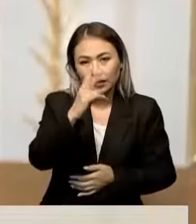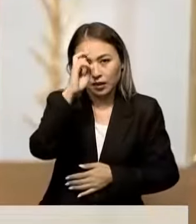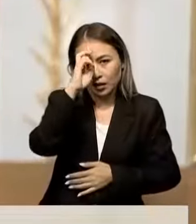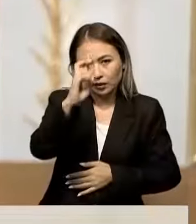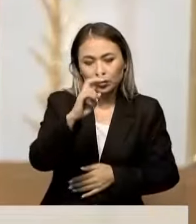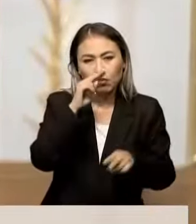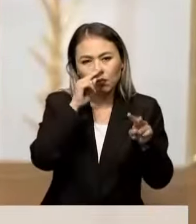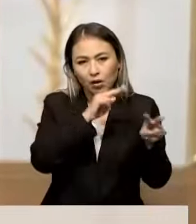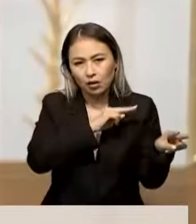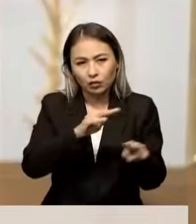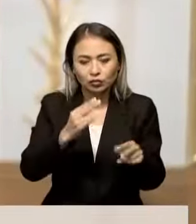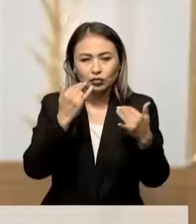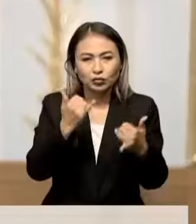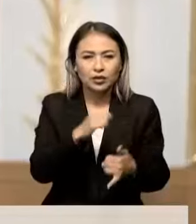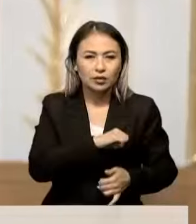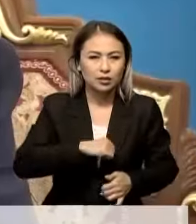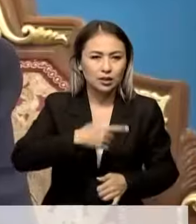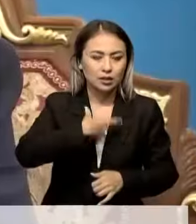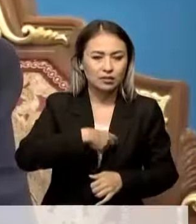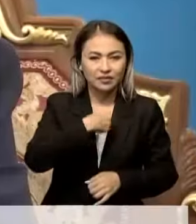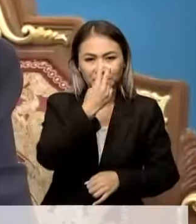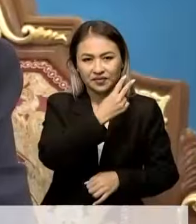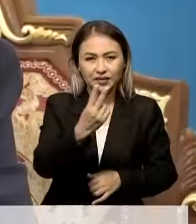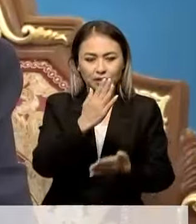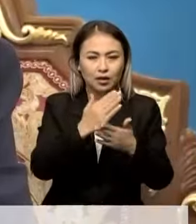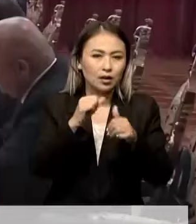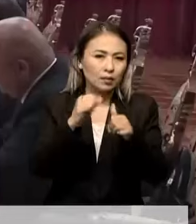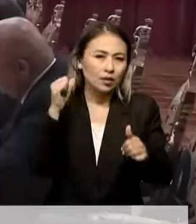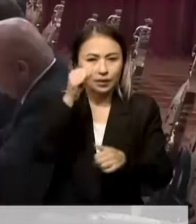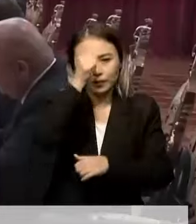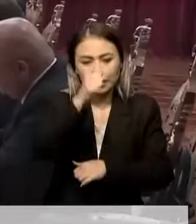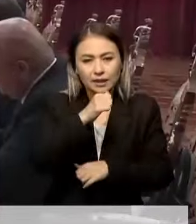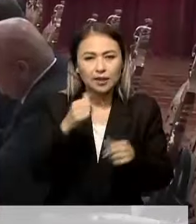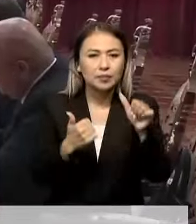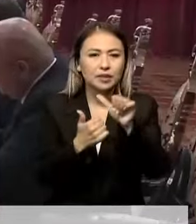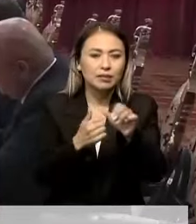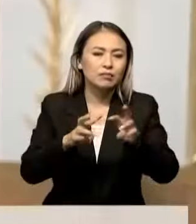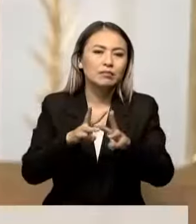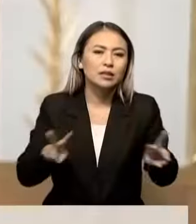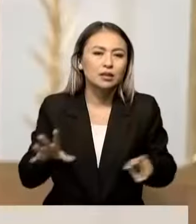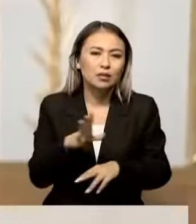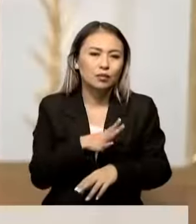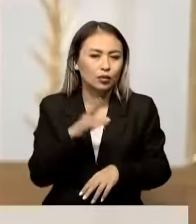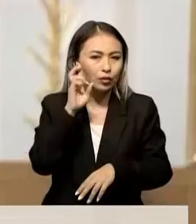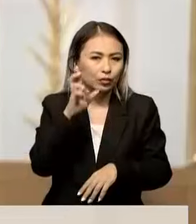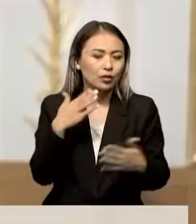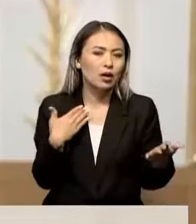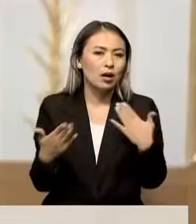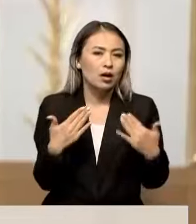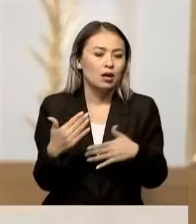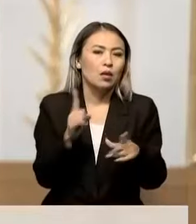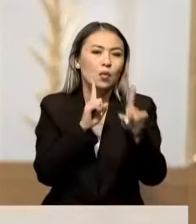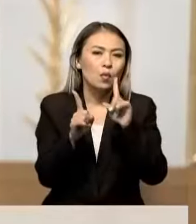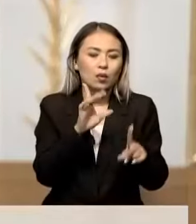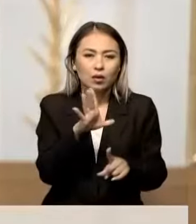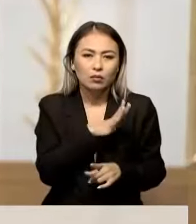үкіметтерінің бақылауында тұр. Мұны өзім де қадағалап отырмын. Өткен айда премьер-министрлердің орынбасарлары деңгейінде үкіметаралық комиссияның кезекті отырысы